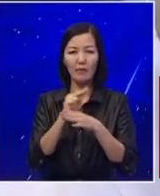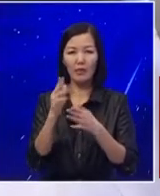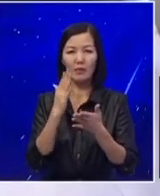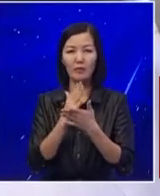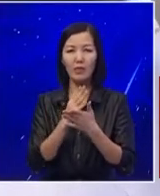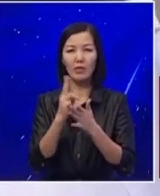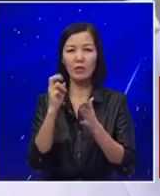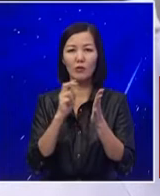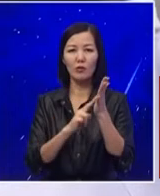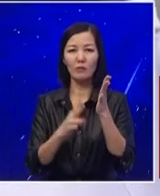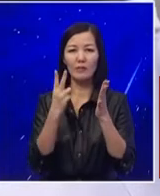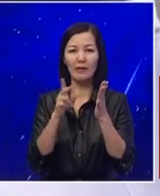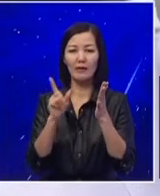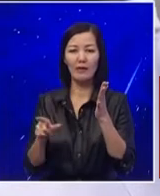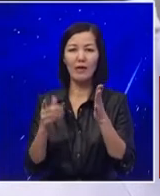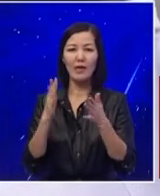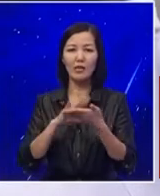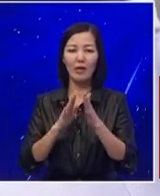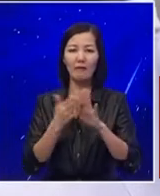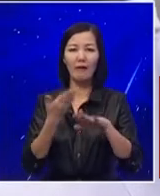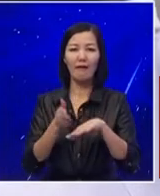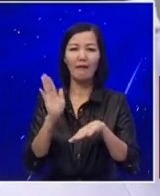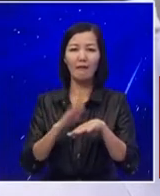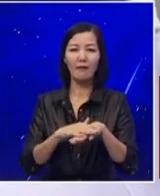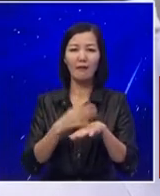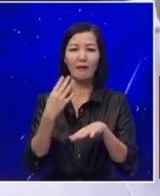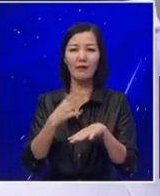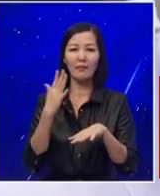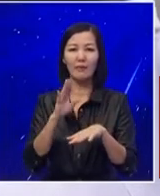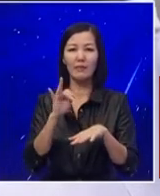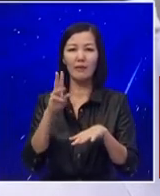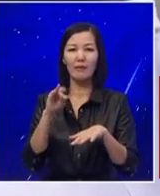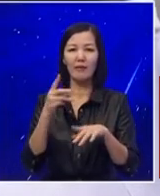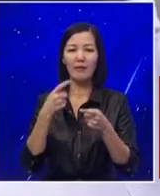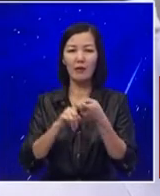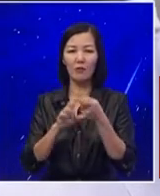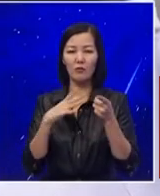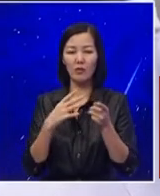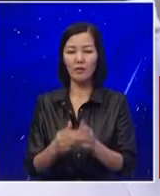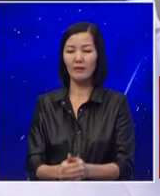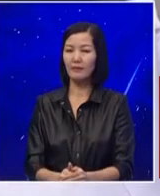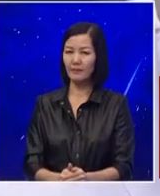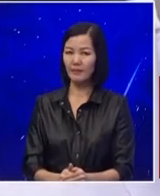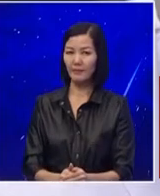арасында 272 адамның жағдайы нашар, 45 науқас өкпені жасанды желдету аппаратына қосылған.